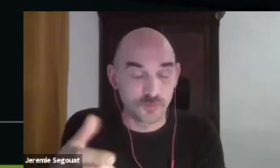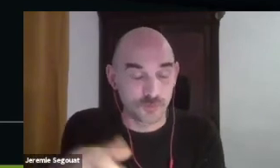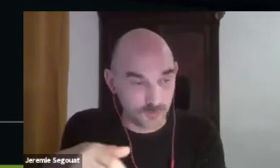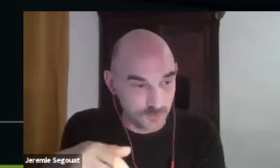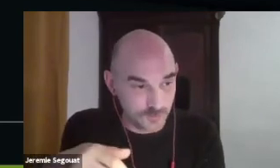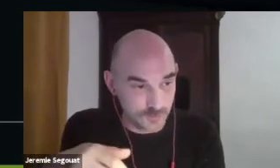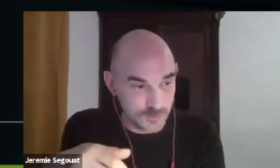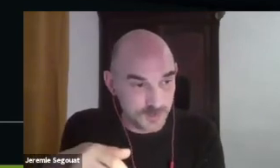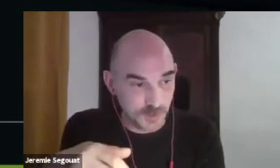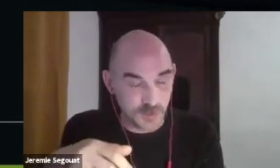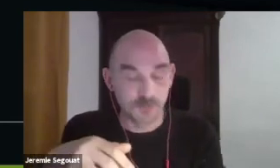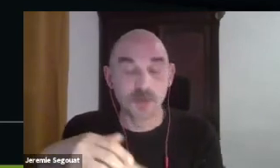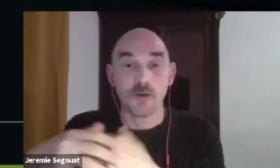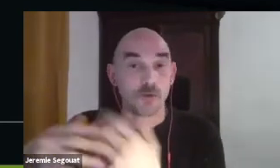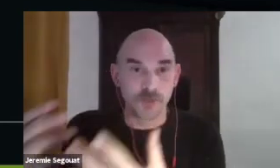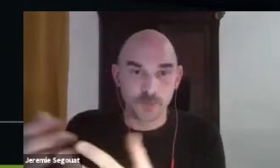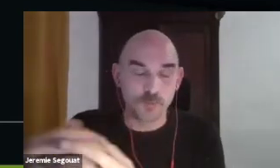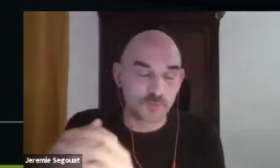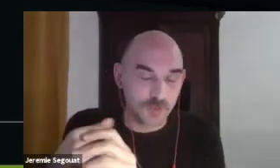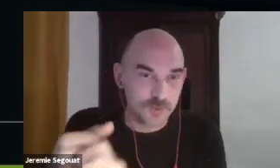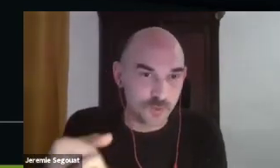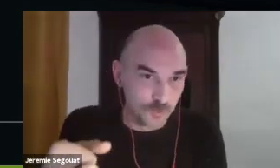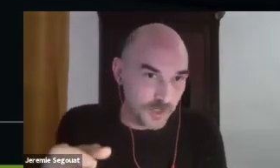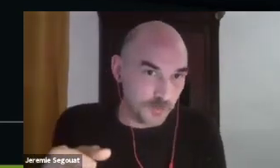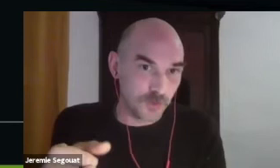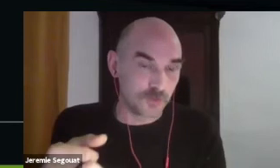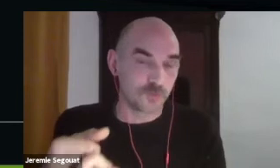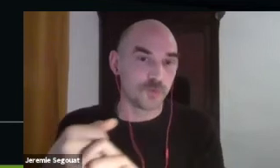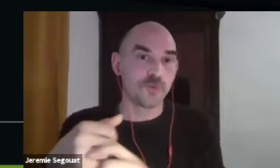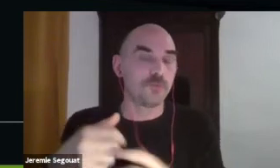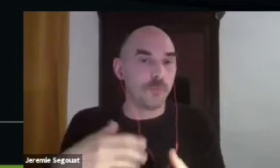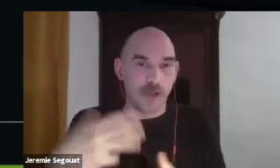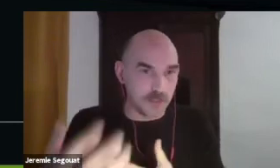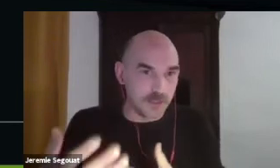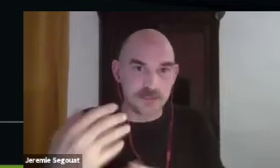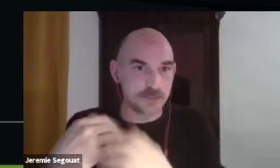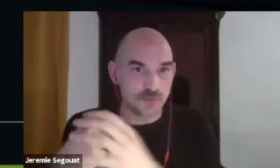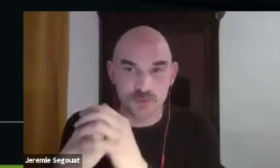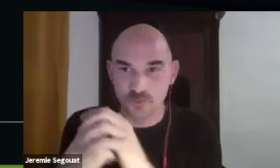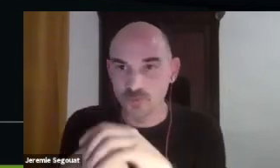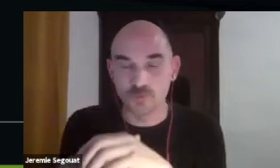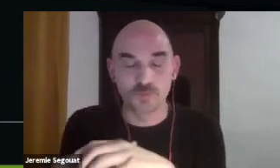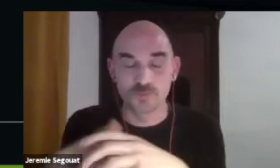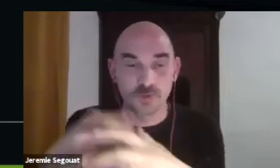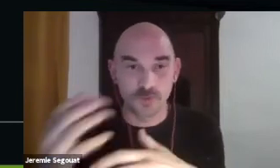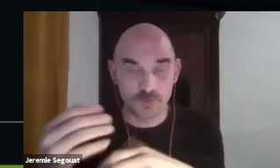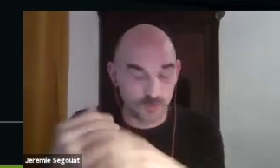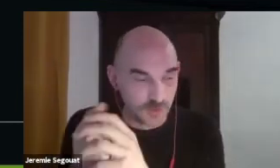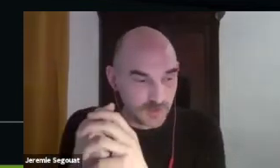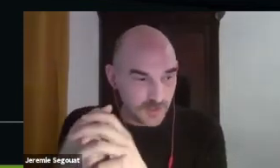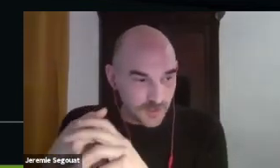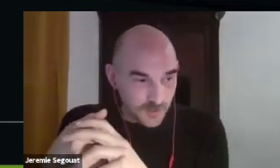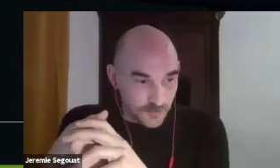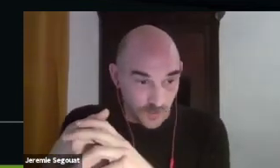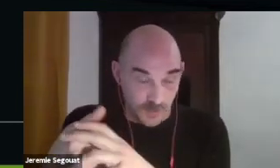on veut s'exprimer finalement on peut tout à fait se couper la parole on peut parler les uns sur les autres on peut tout à fait se